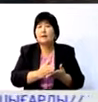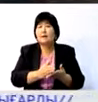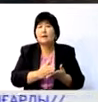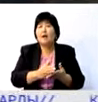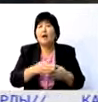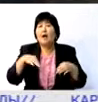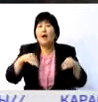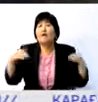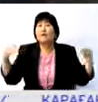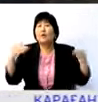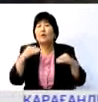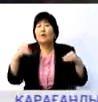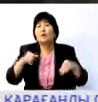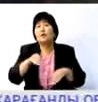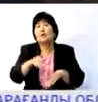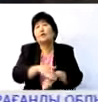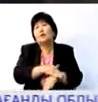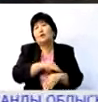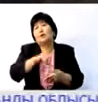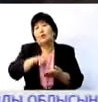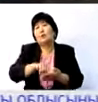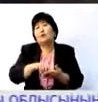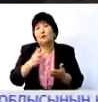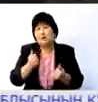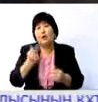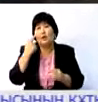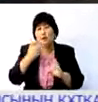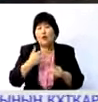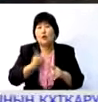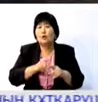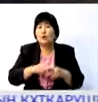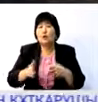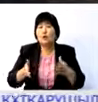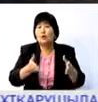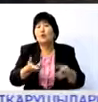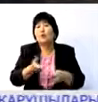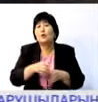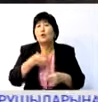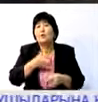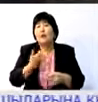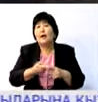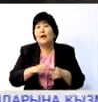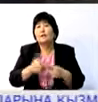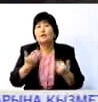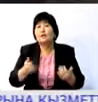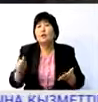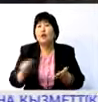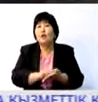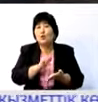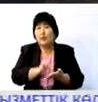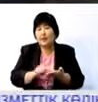автокөлік кептелістері ұзаққа созылуда, ол түсінікті, сондықтан жоба өте маңызды. Қазір кезде оның құжаттары